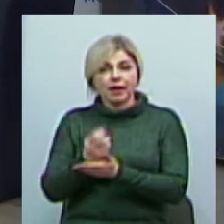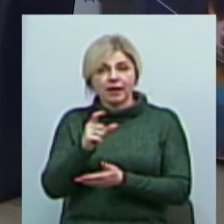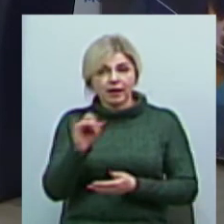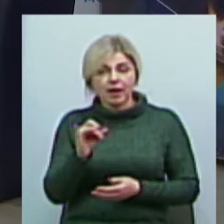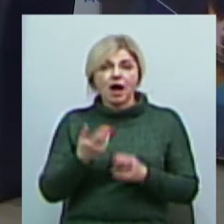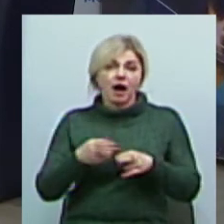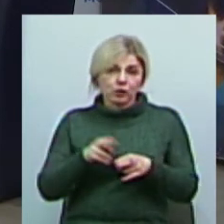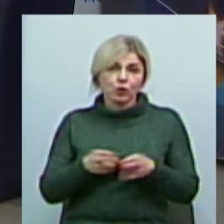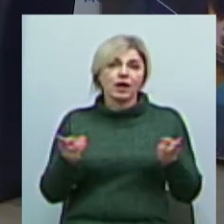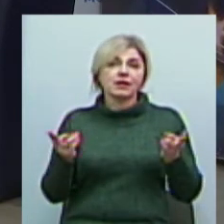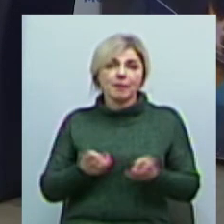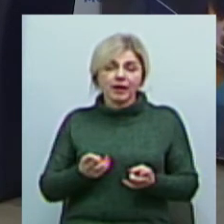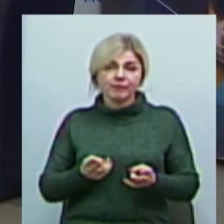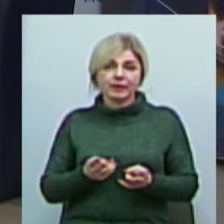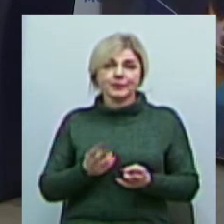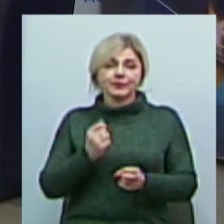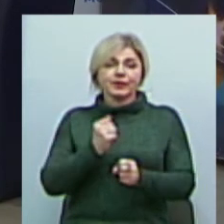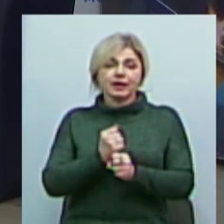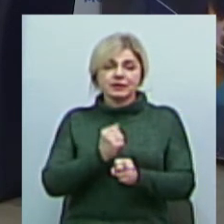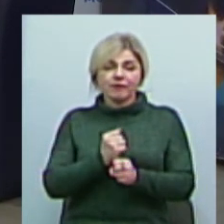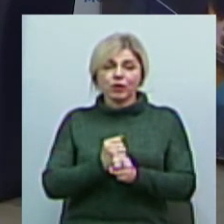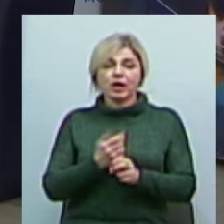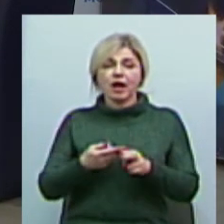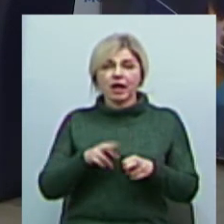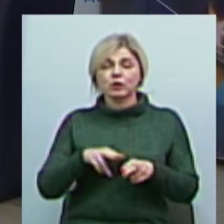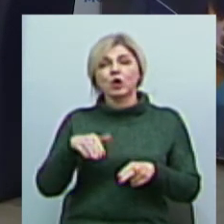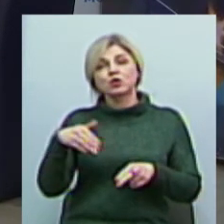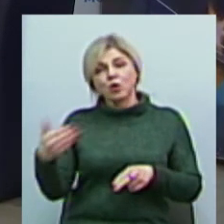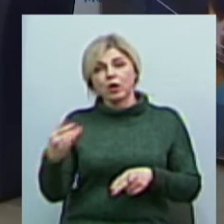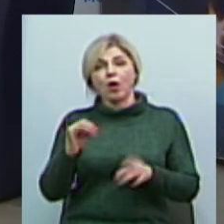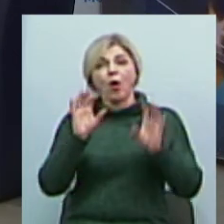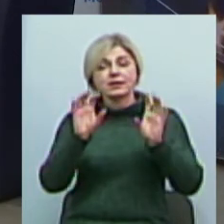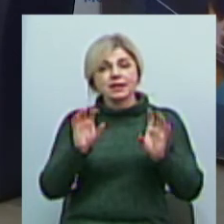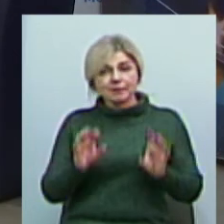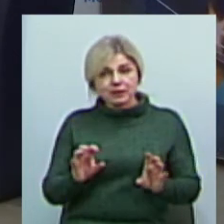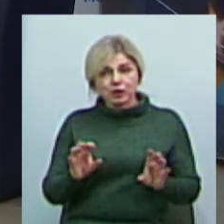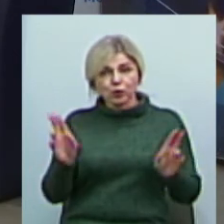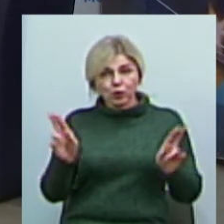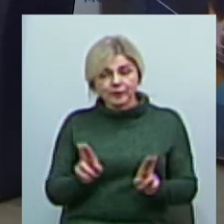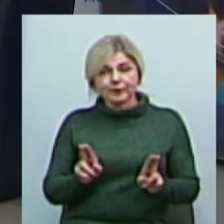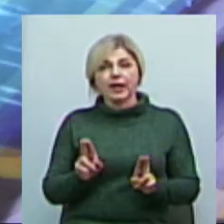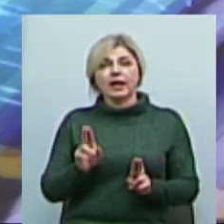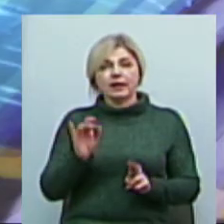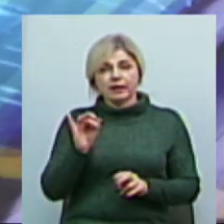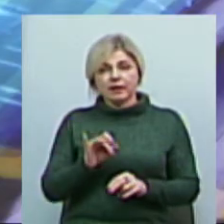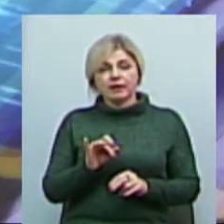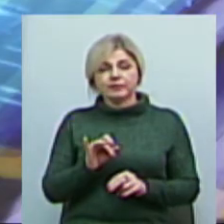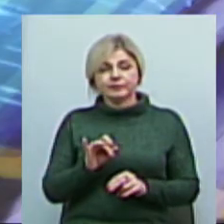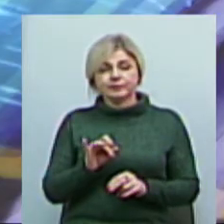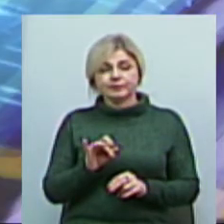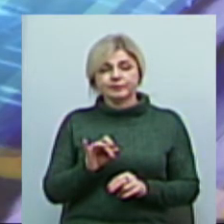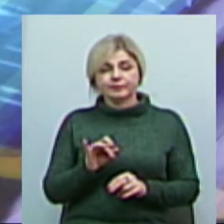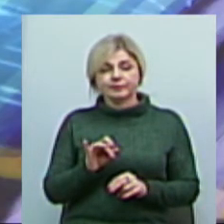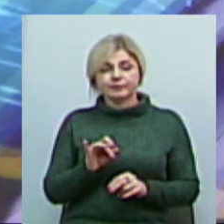необходимо, это составить эту стройную концепцию. И знаете, как вот...